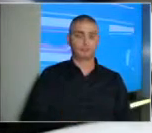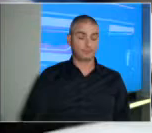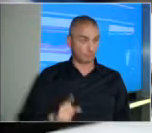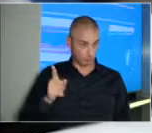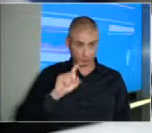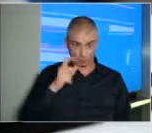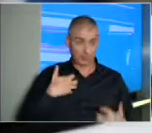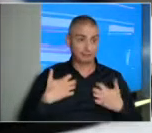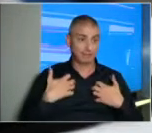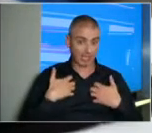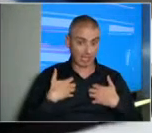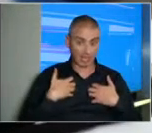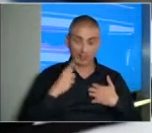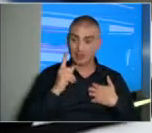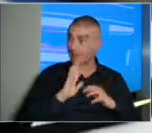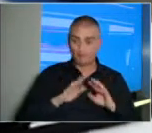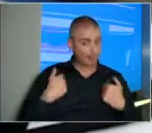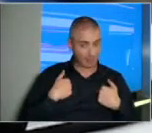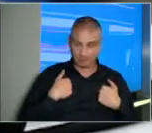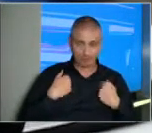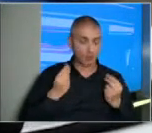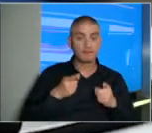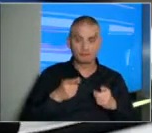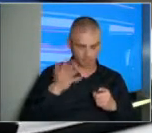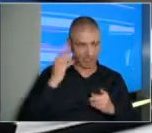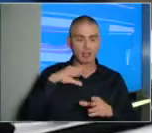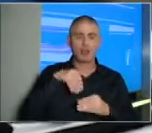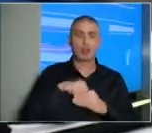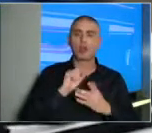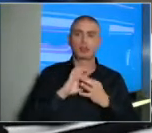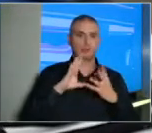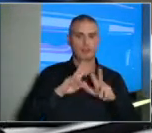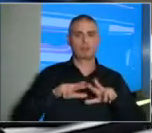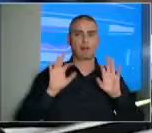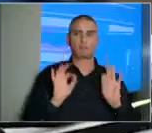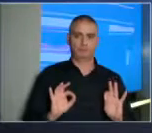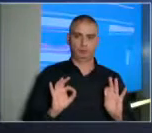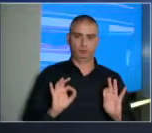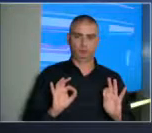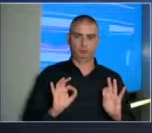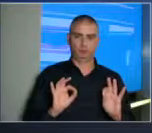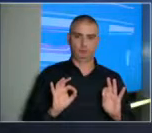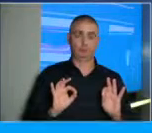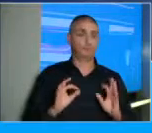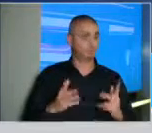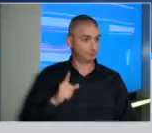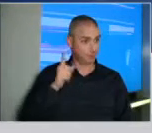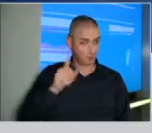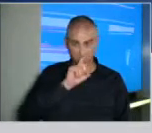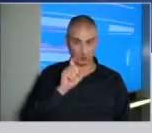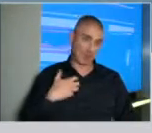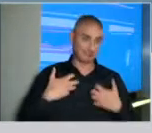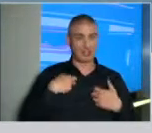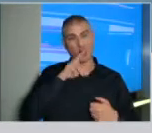הוא אולי שחקן, אבל בלעדינו התסריט הזה היה חלק בלתי נפרד מהמציאות. הוא אולי